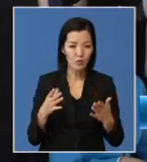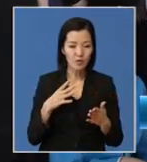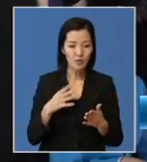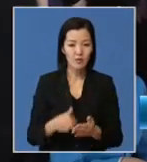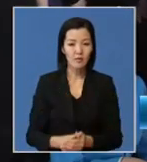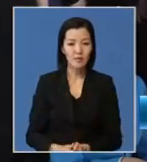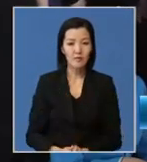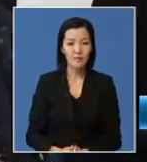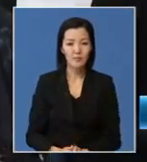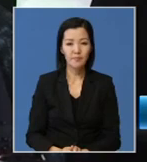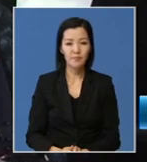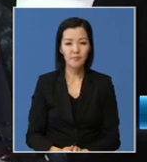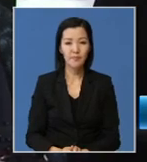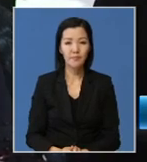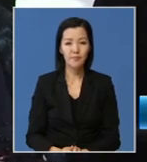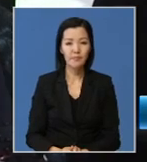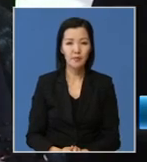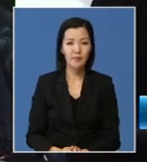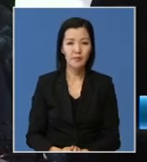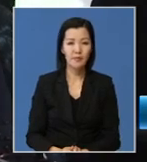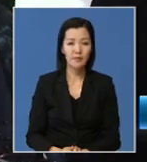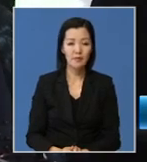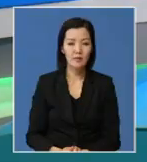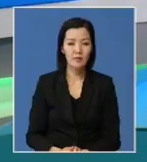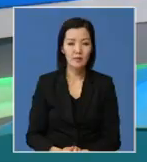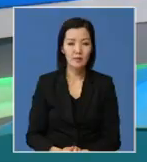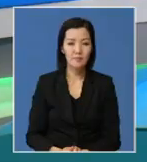Амина Құдайберген, Жайық Құрманбаев, жетсу телеарнасы.